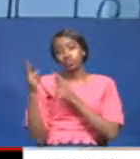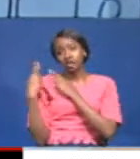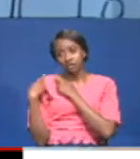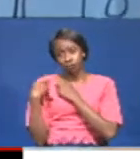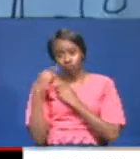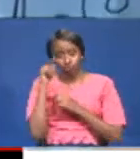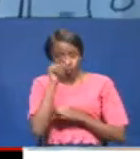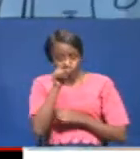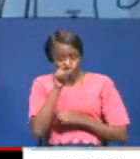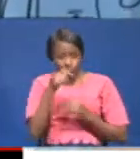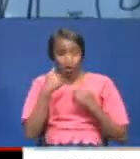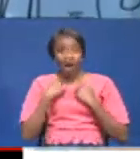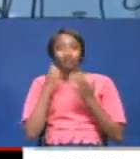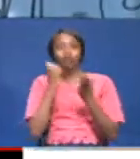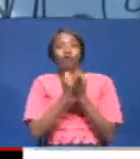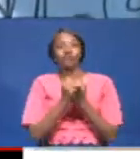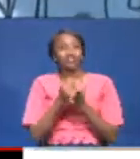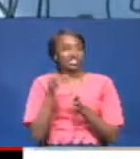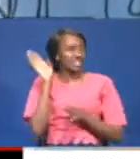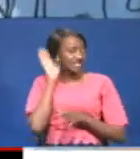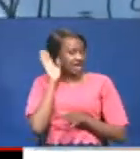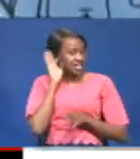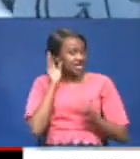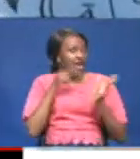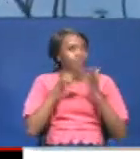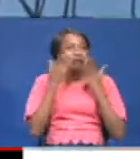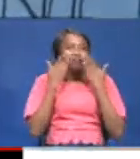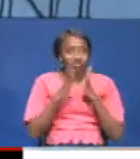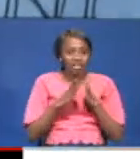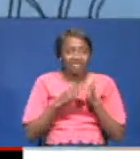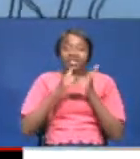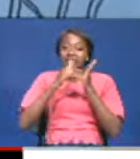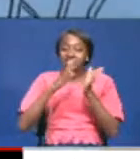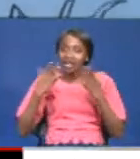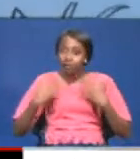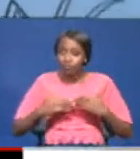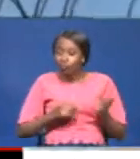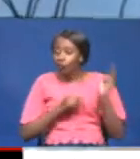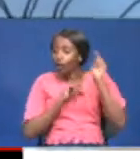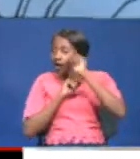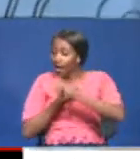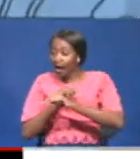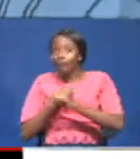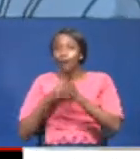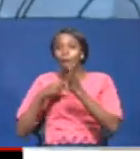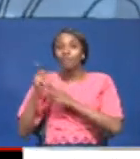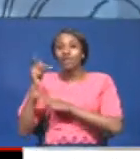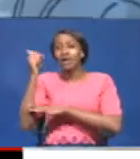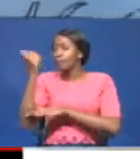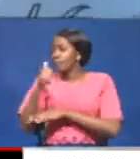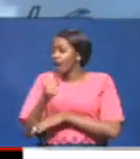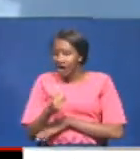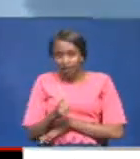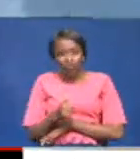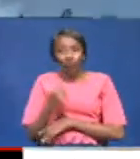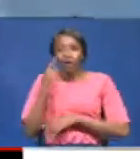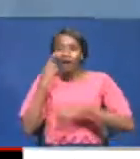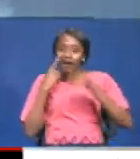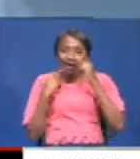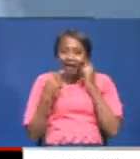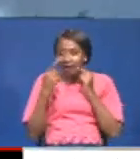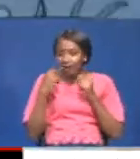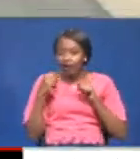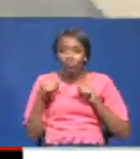ofisini anaambiwa tushalipwa. Haji atume watu aje aone hatujalipwa, kilio chetu hatujalipwa na